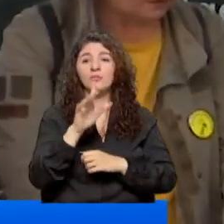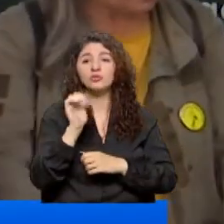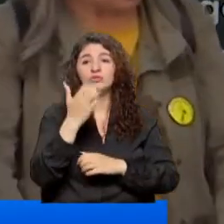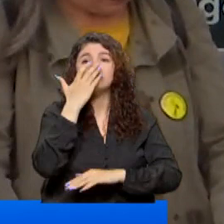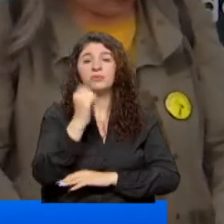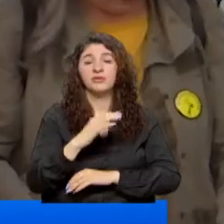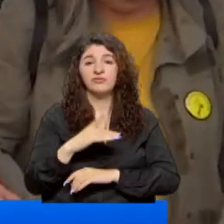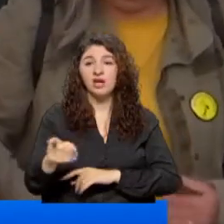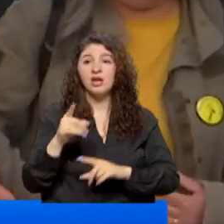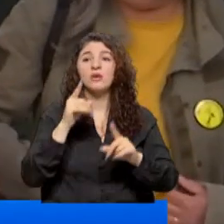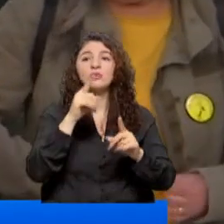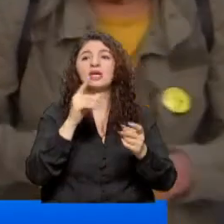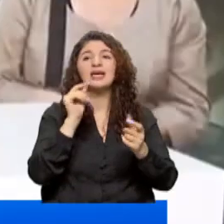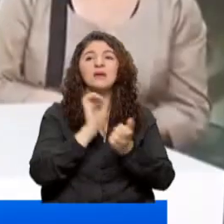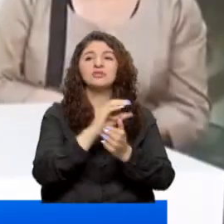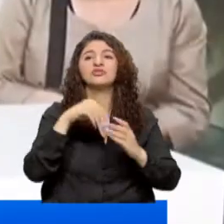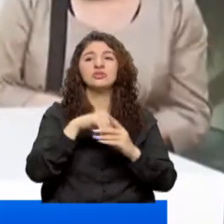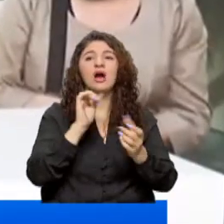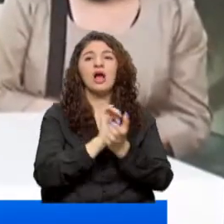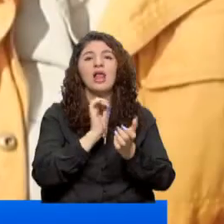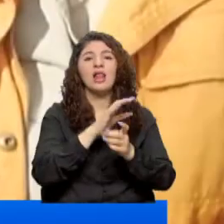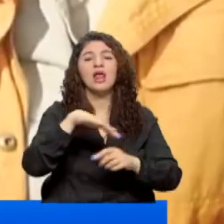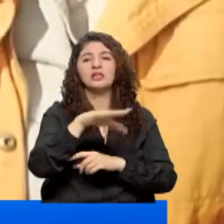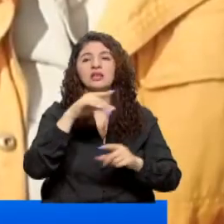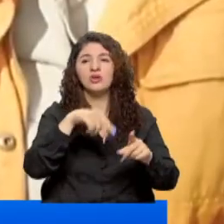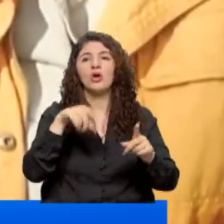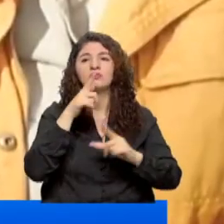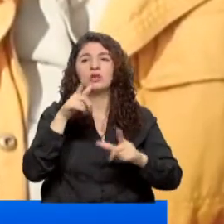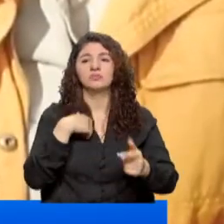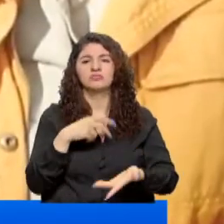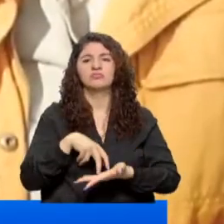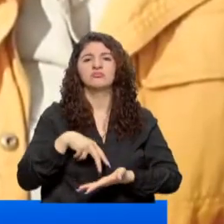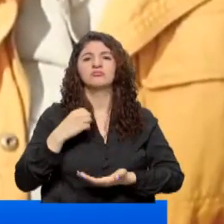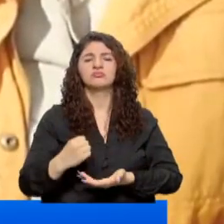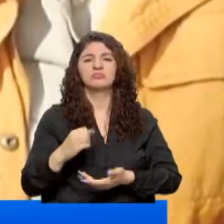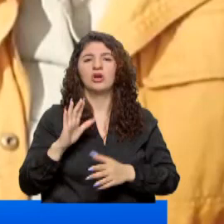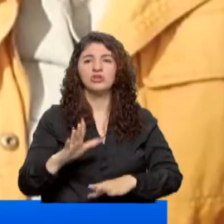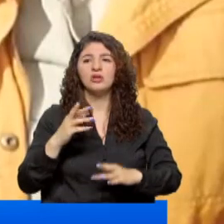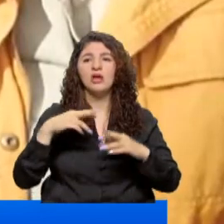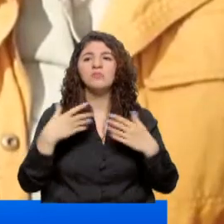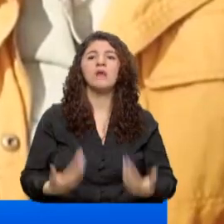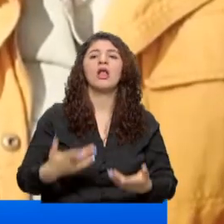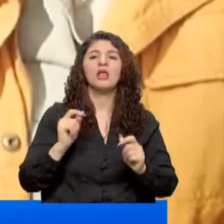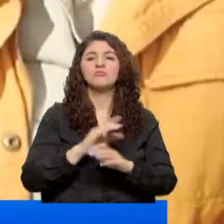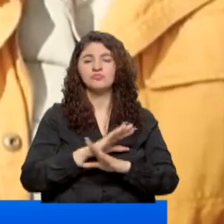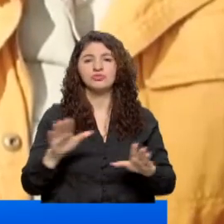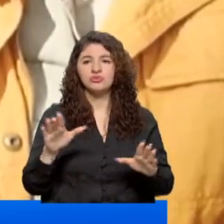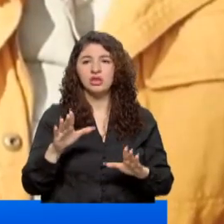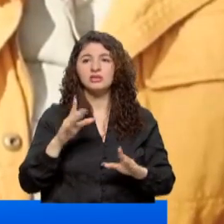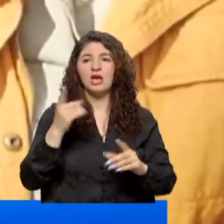kez cezaevindeki isimlerin aileleri de seslerini duyurmak için oradaydık soracağız bu Yılmayacağız